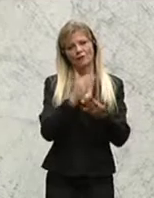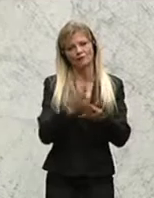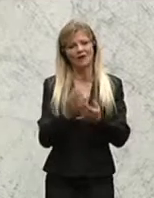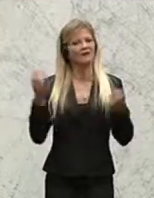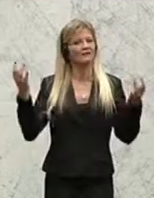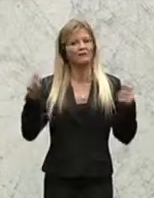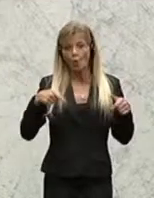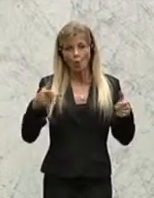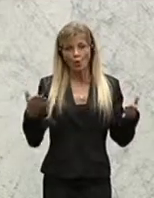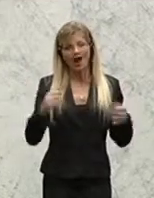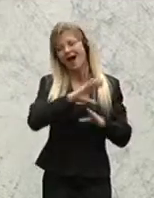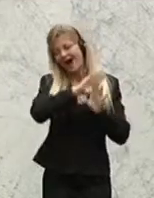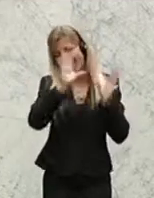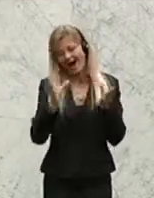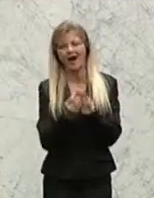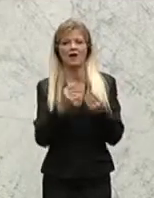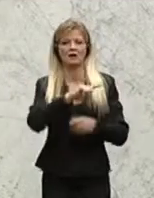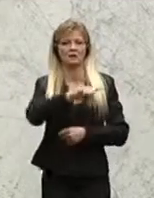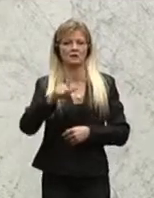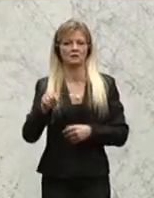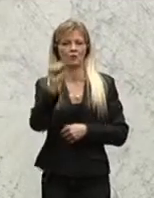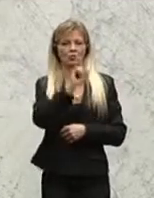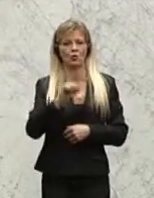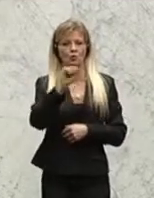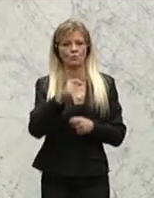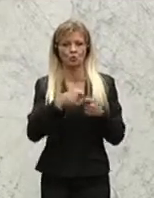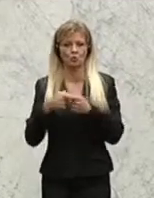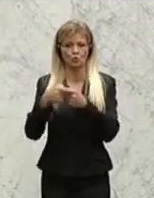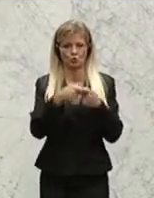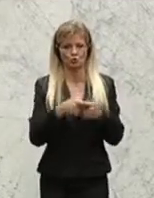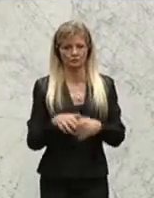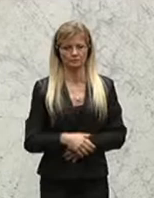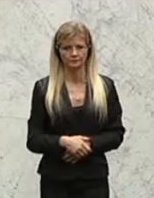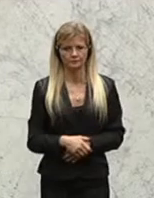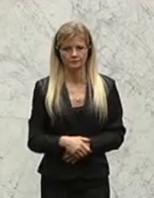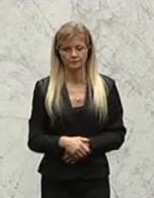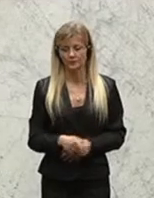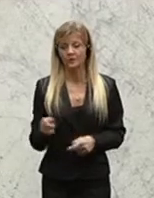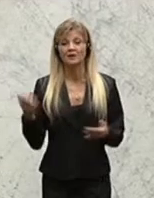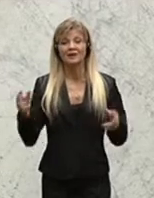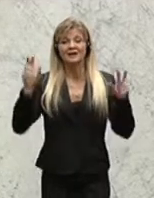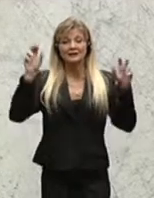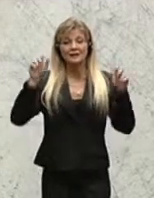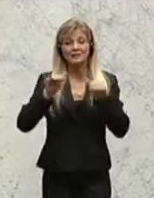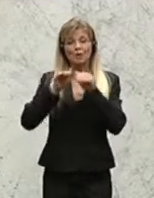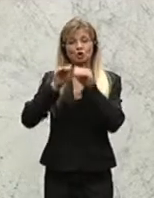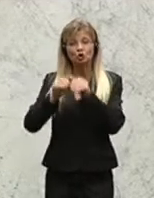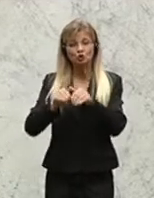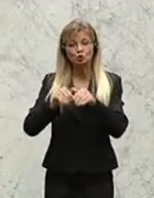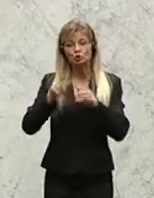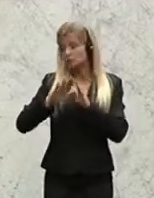werden. Bezüglich von Schutzzonen in Syrien ist die Diskussion international im Gange. Zur Frage